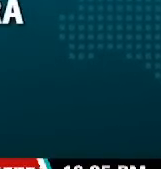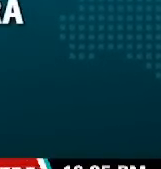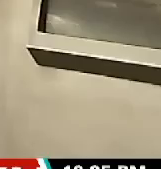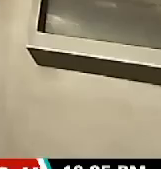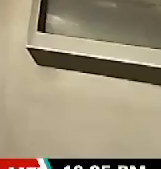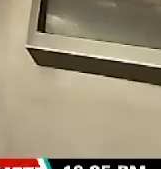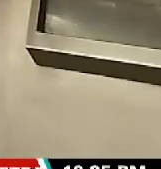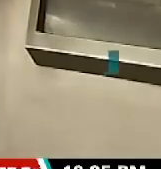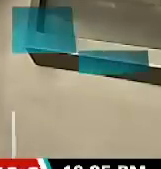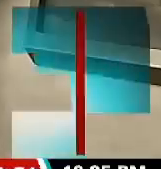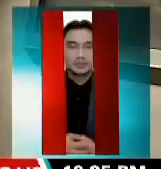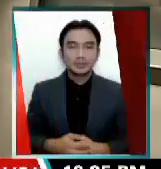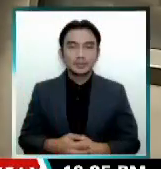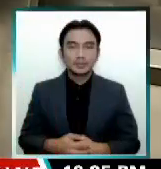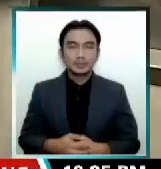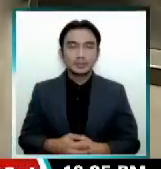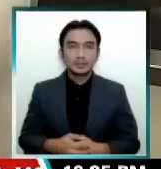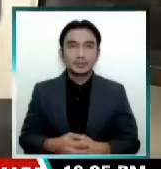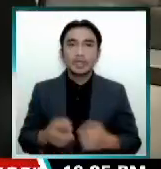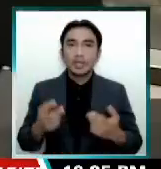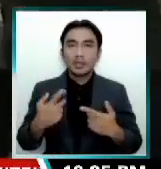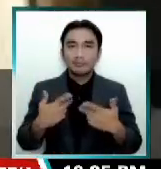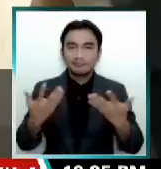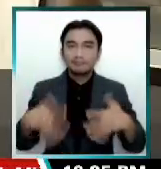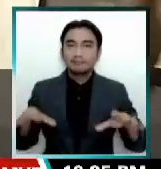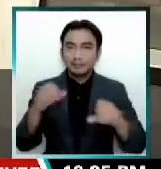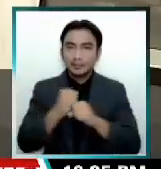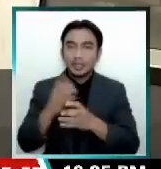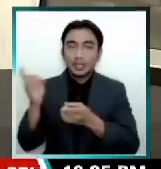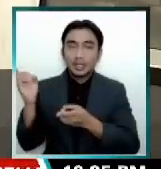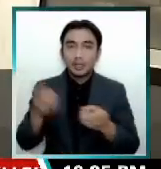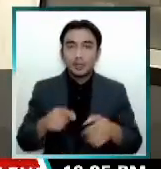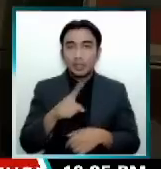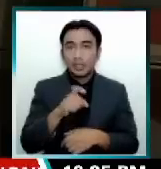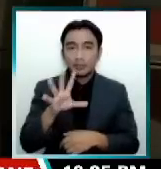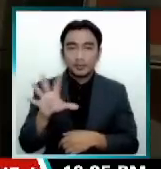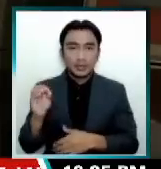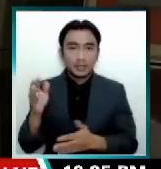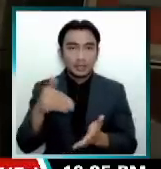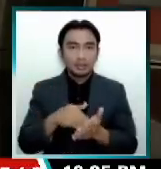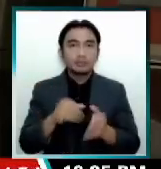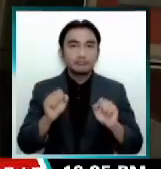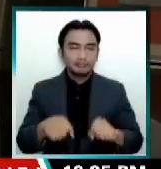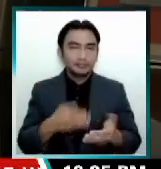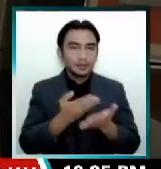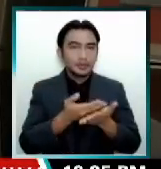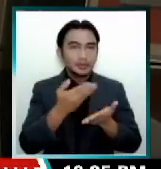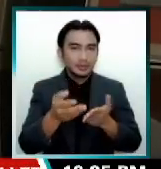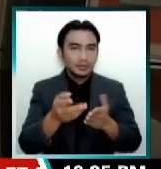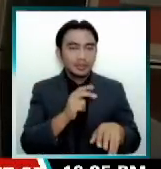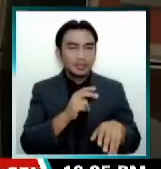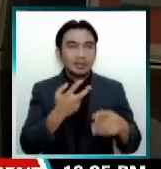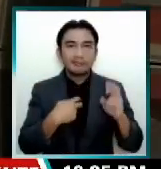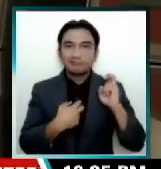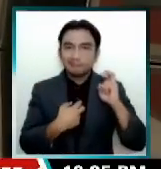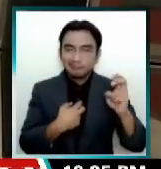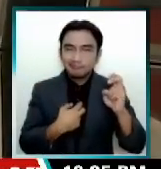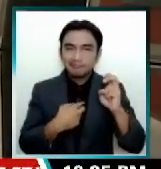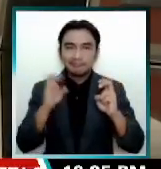yung kontrata. May na-deliver na raw na 150,000 beep cards na mabibili sa mga train station sa mga susunod na